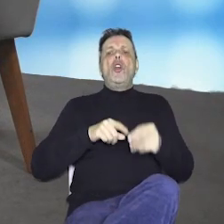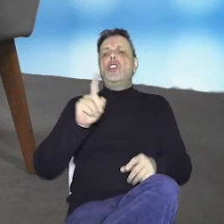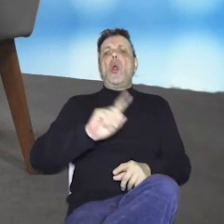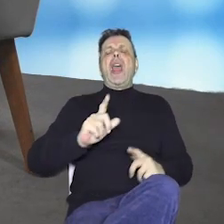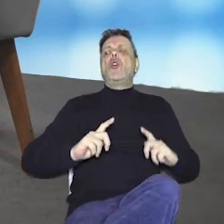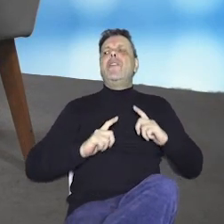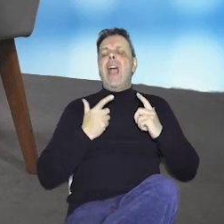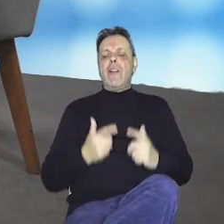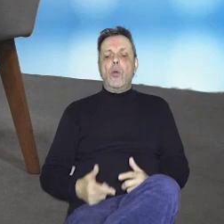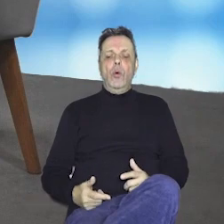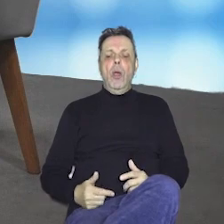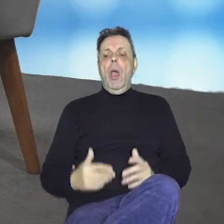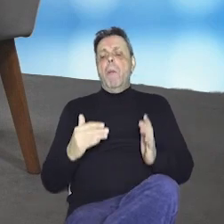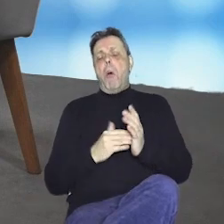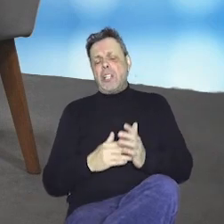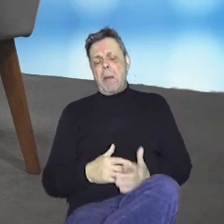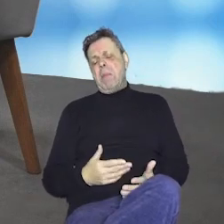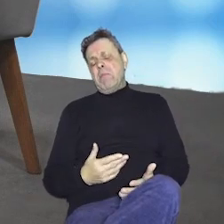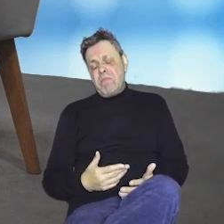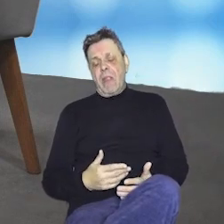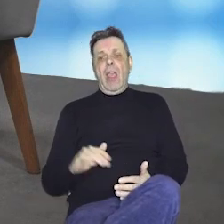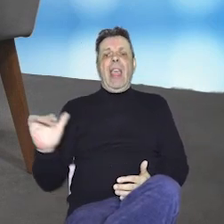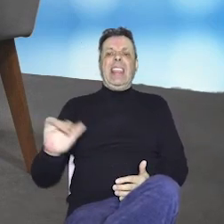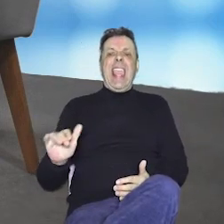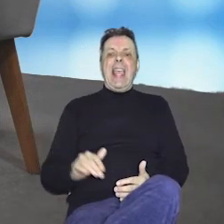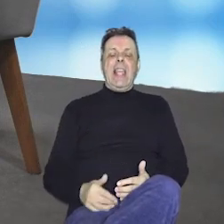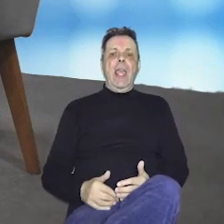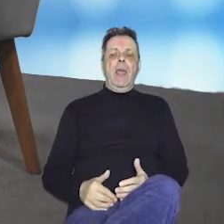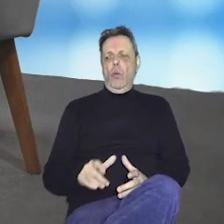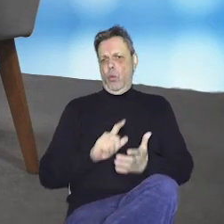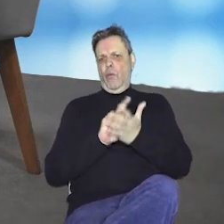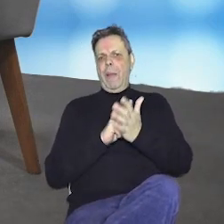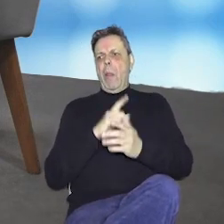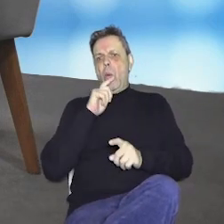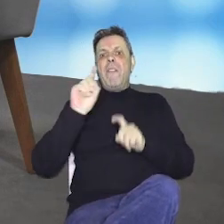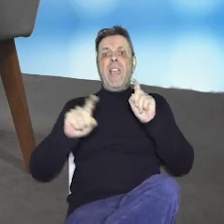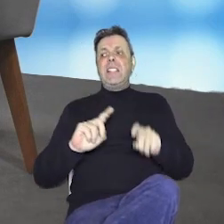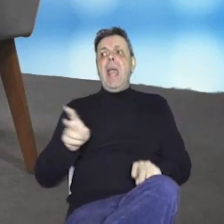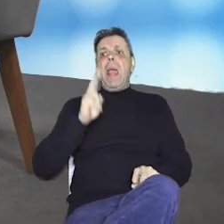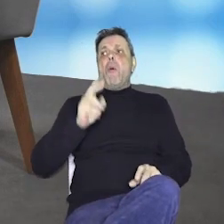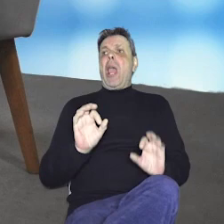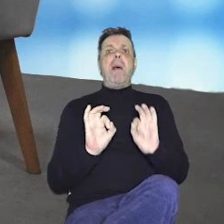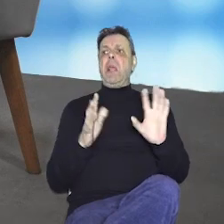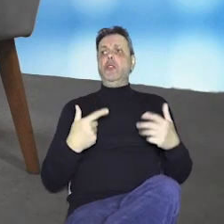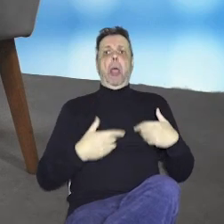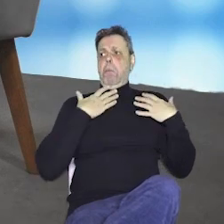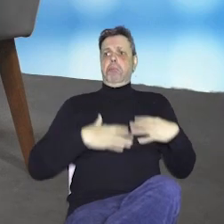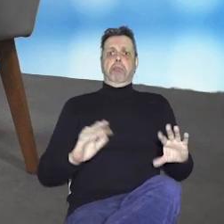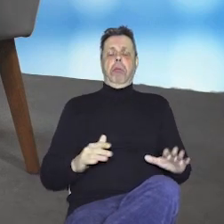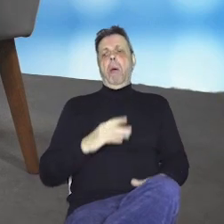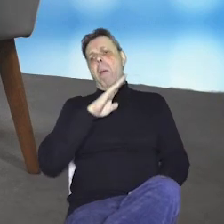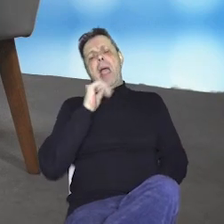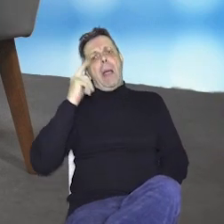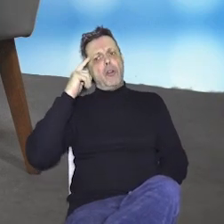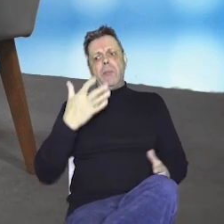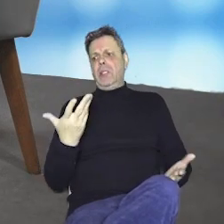ne doživljavaju potrebnim, jel dijete u periodu infekcije ne mora ni imati simptome. I onda majka